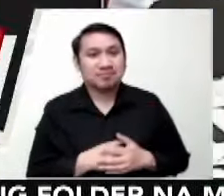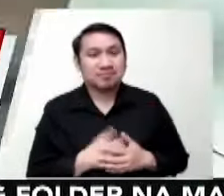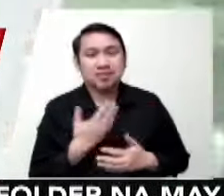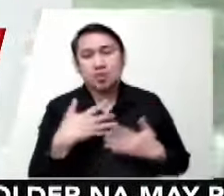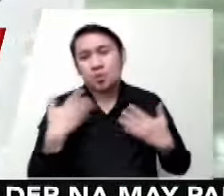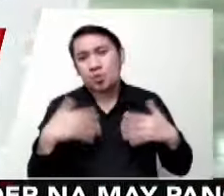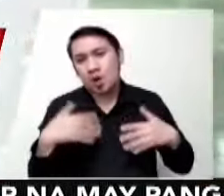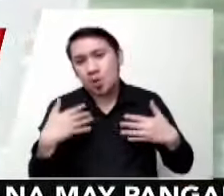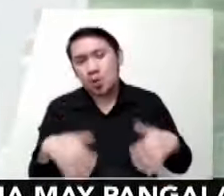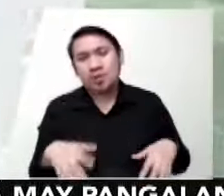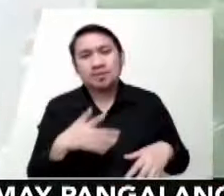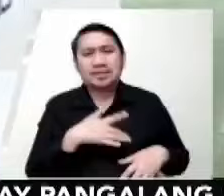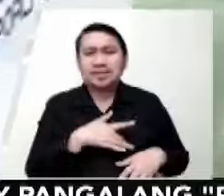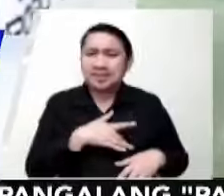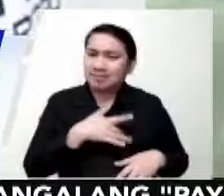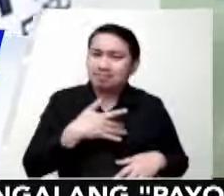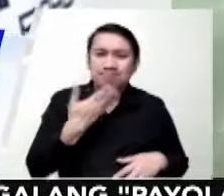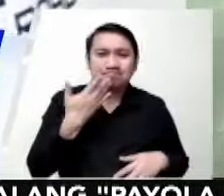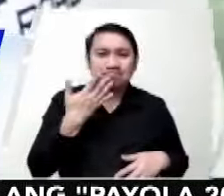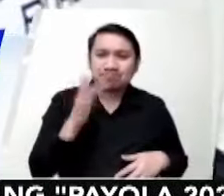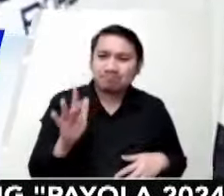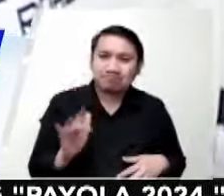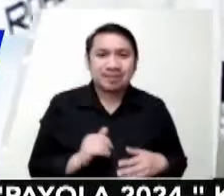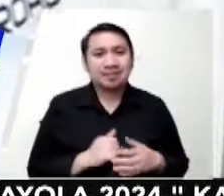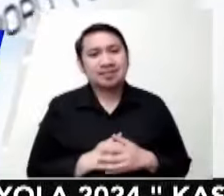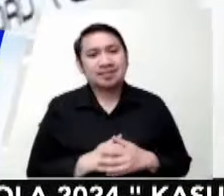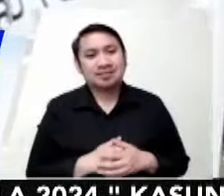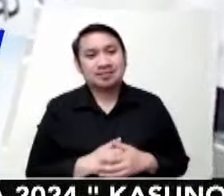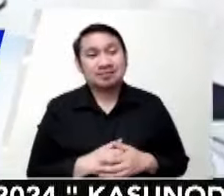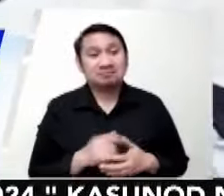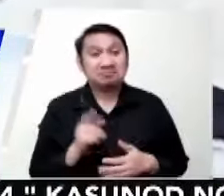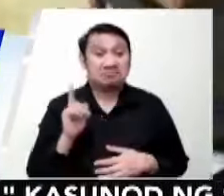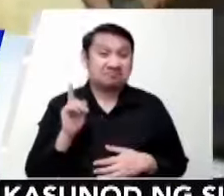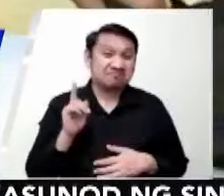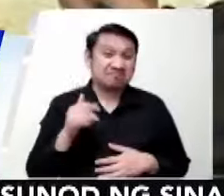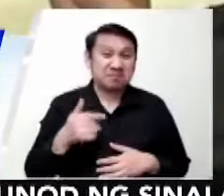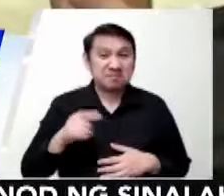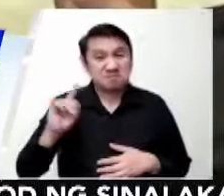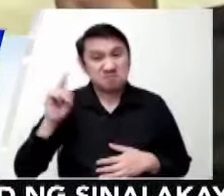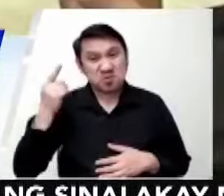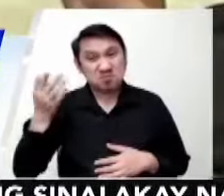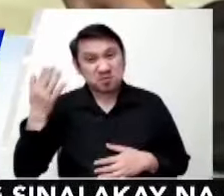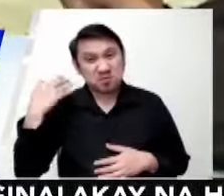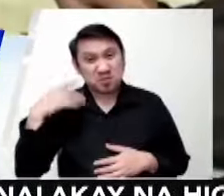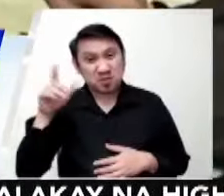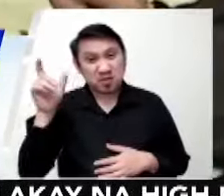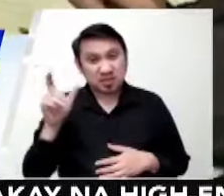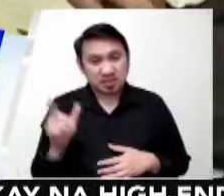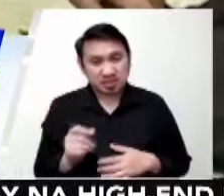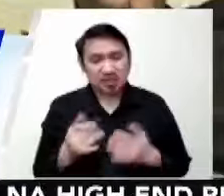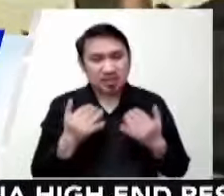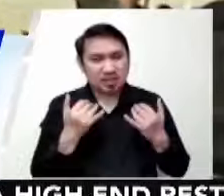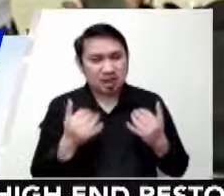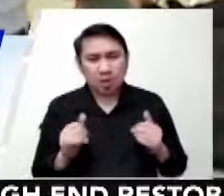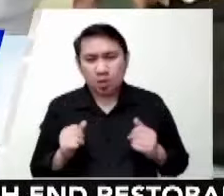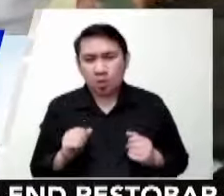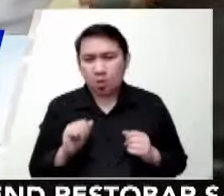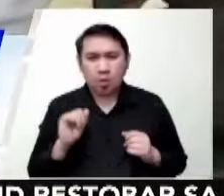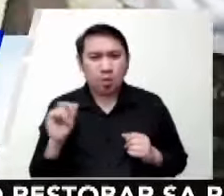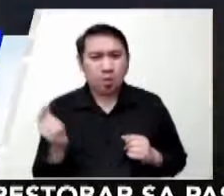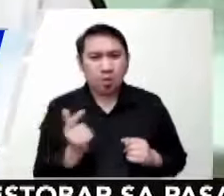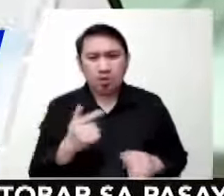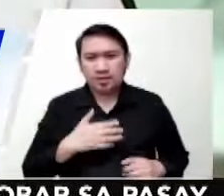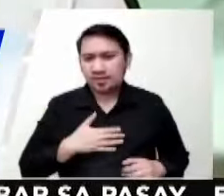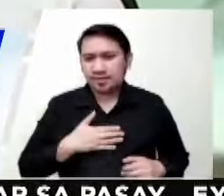pakiramdam. Si Bakyadan matapos bigong mag-qualify sa first qualifying tournament sa Italy, ibinuhusan niya ang lahat para manalo sa laban sa